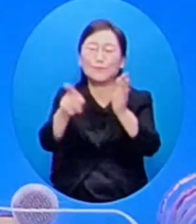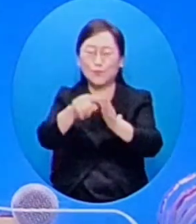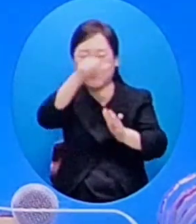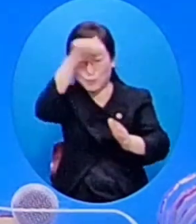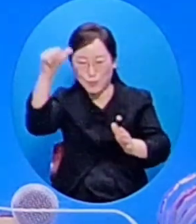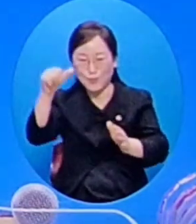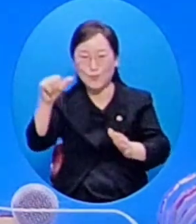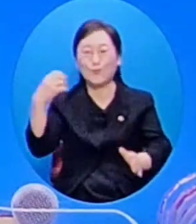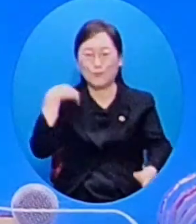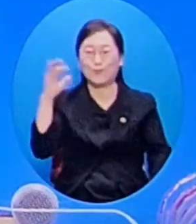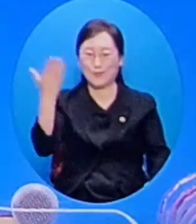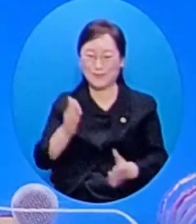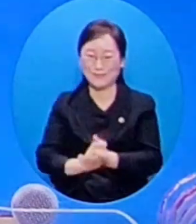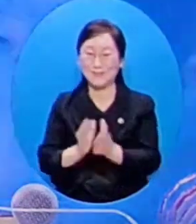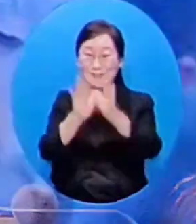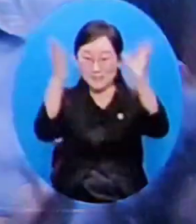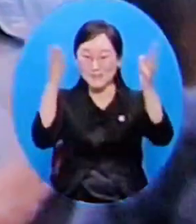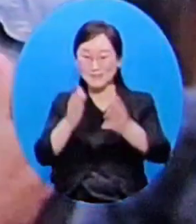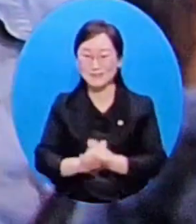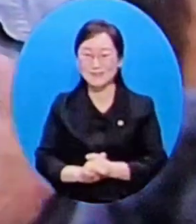됐습니다. 할렐루야.